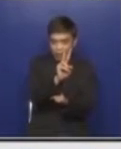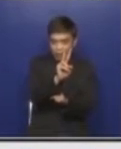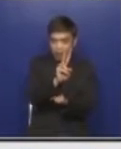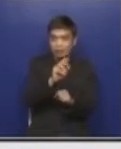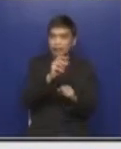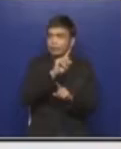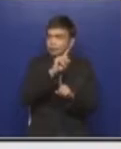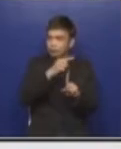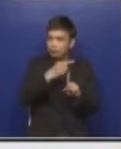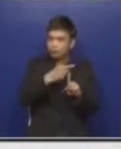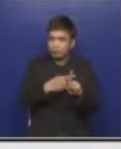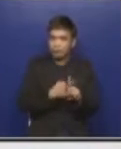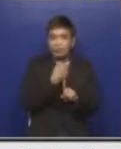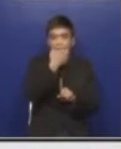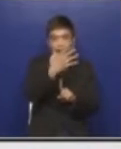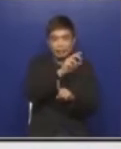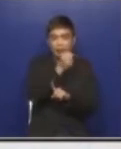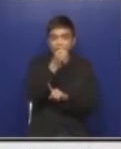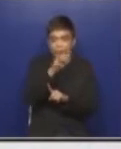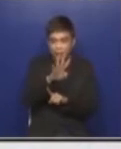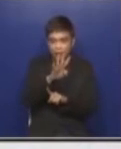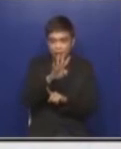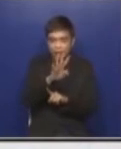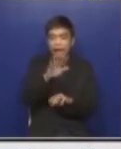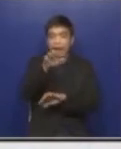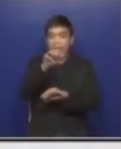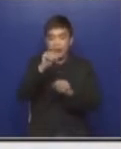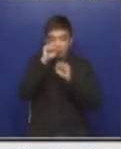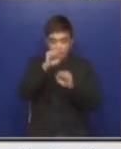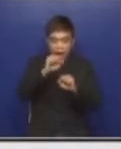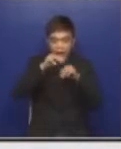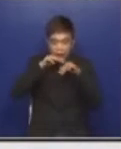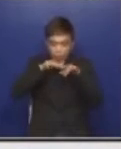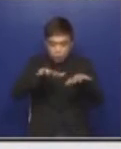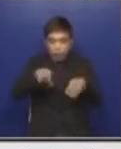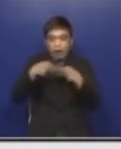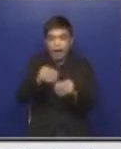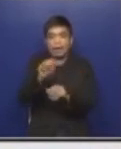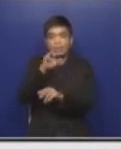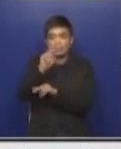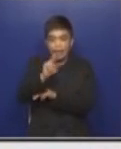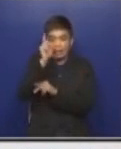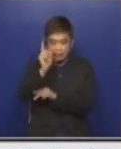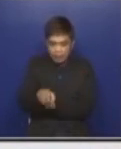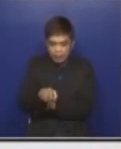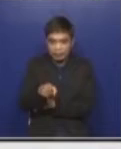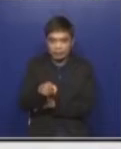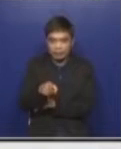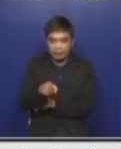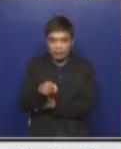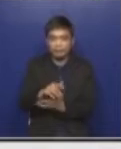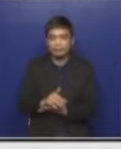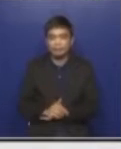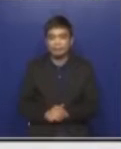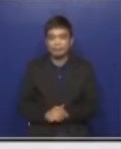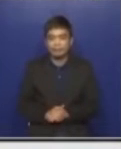เมื่อ14เมษายนมีผลบังคับใช้มิถุนายน62ภายใน2ปีจัดตั้งขึ้นหน้า